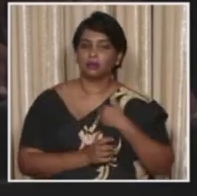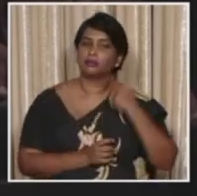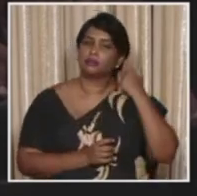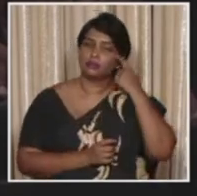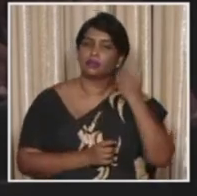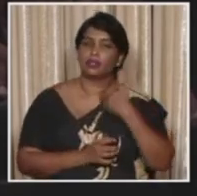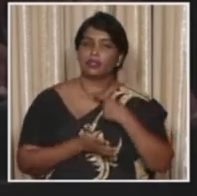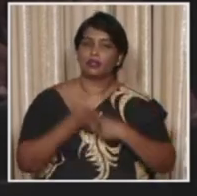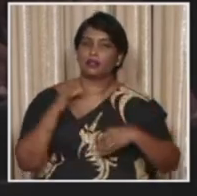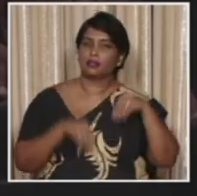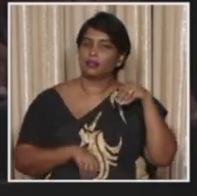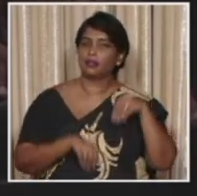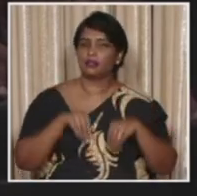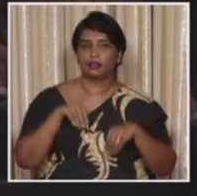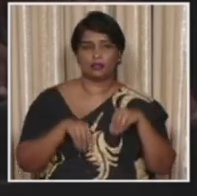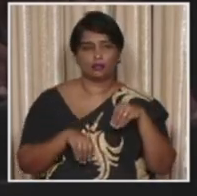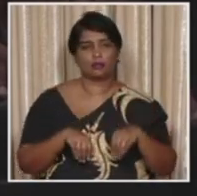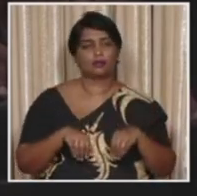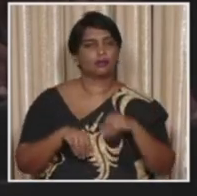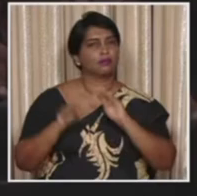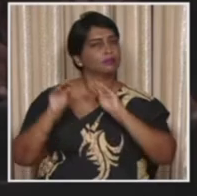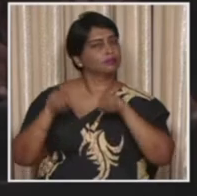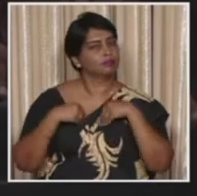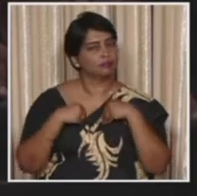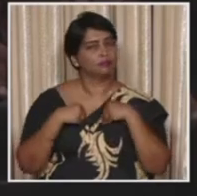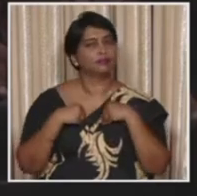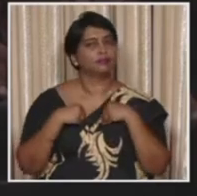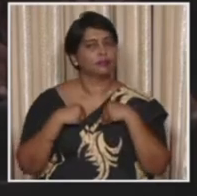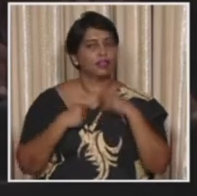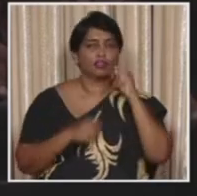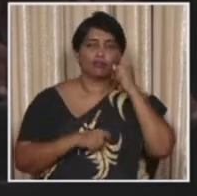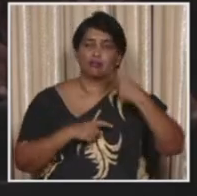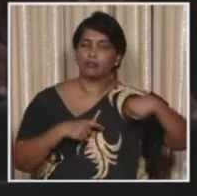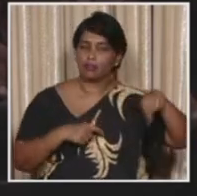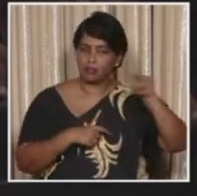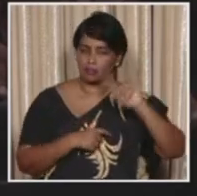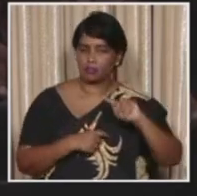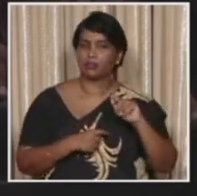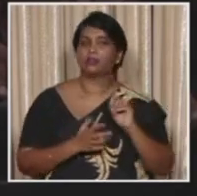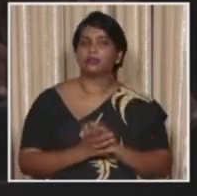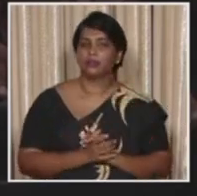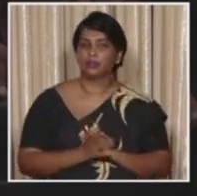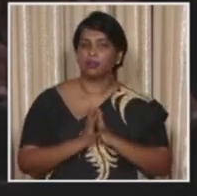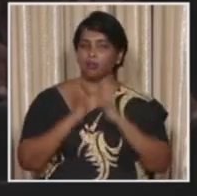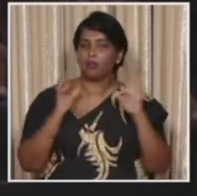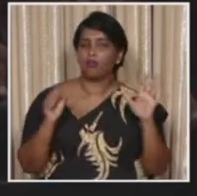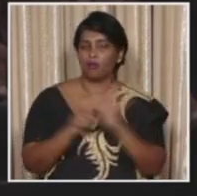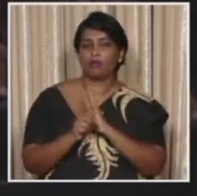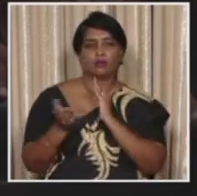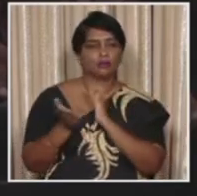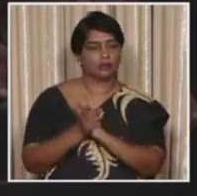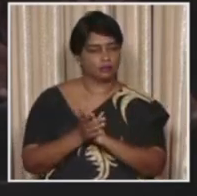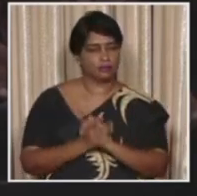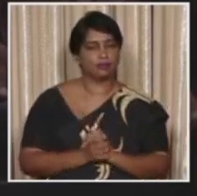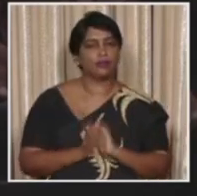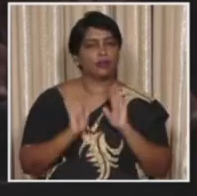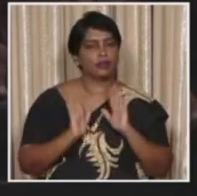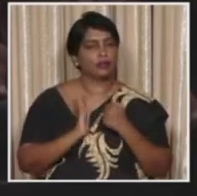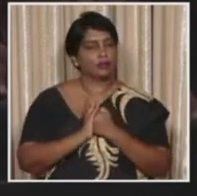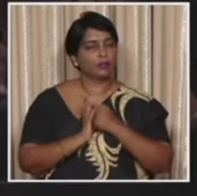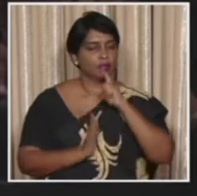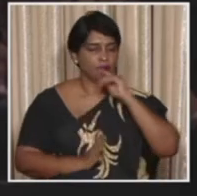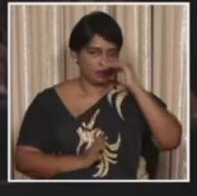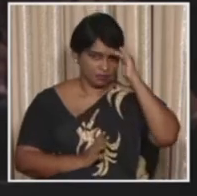desa pahlani ya, mata thandela badunna, janata winwing, uparimes idda kerai kina kari. Namun garu katana ya,